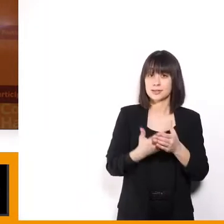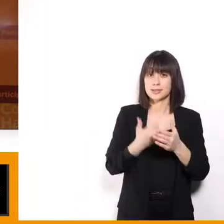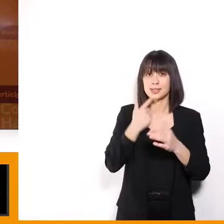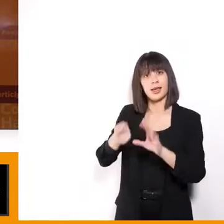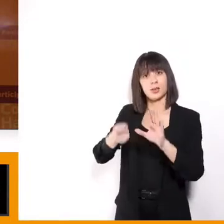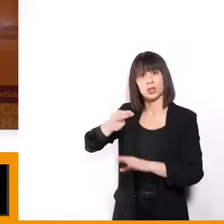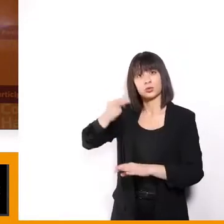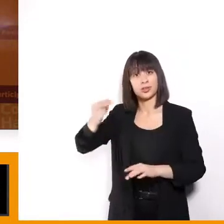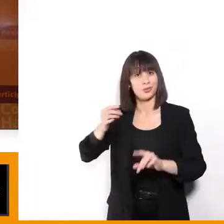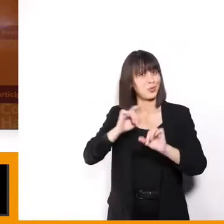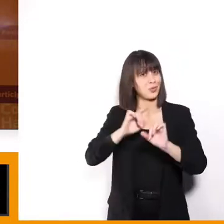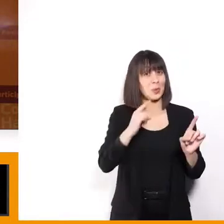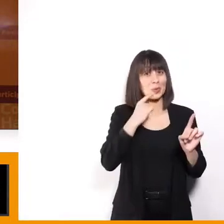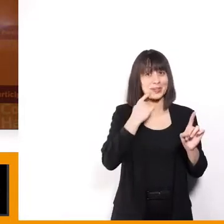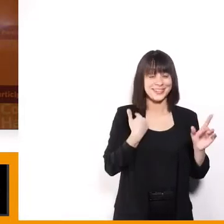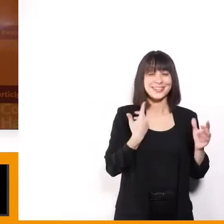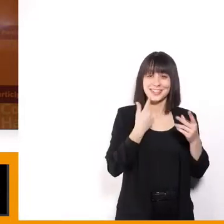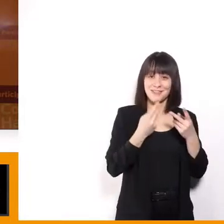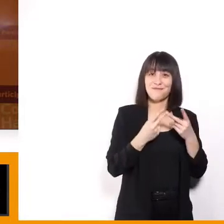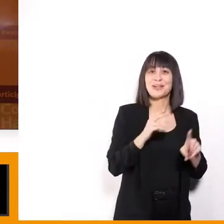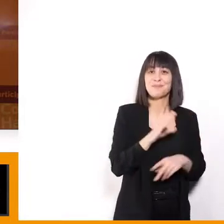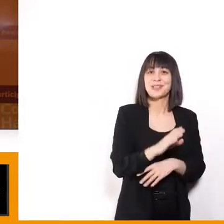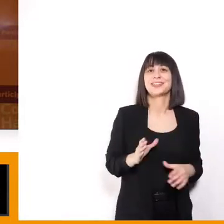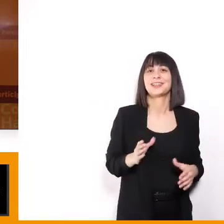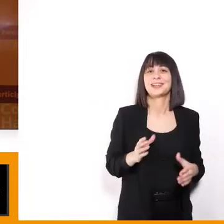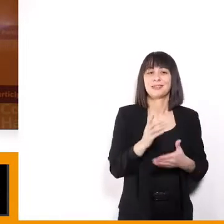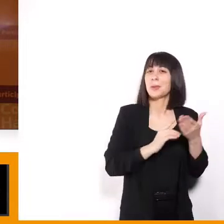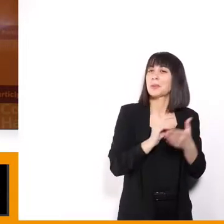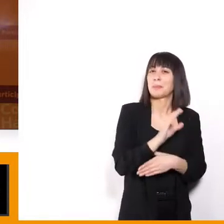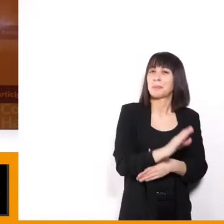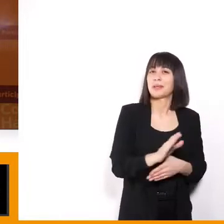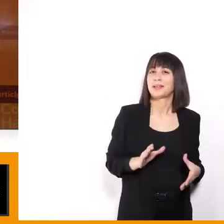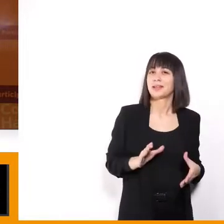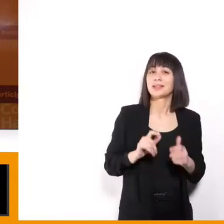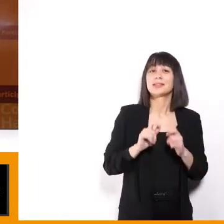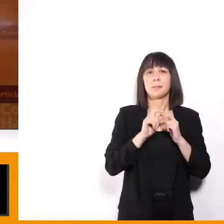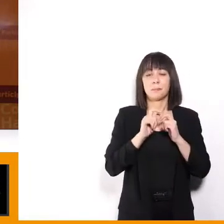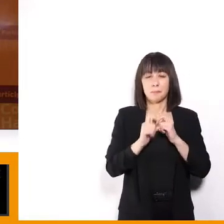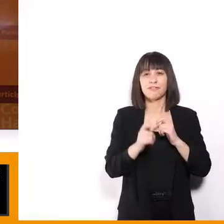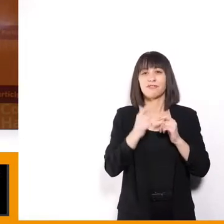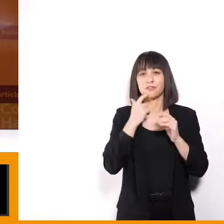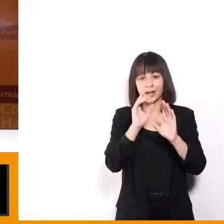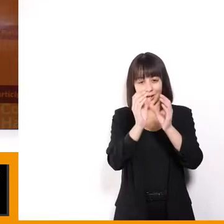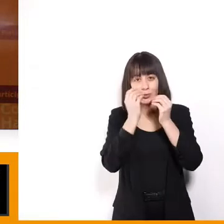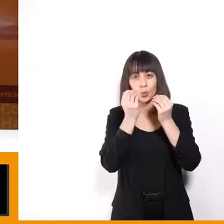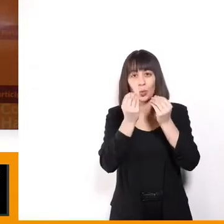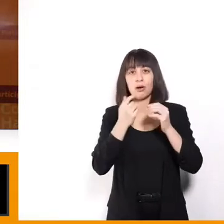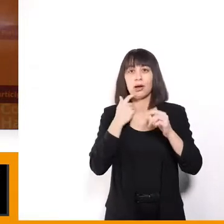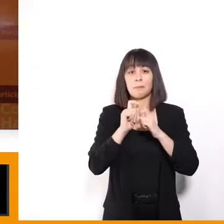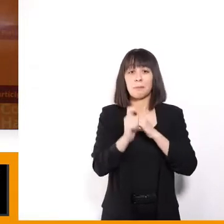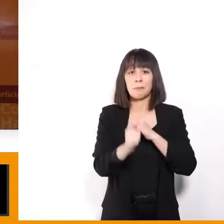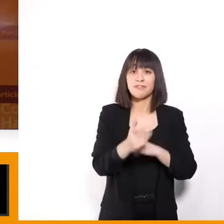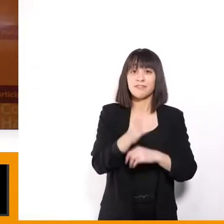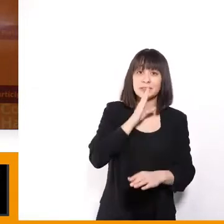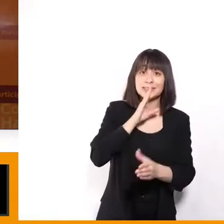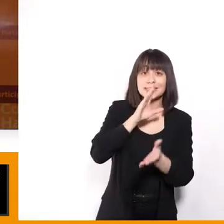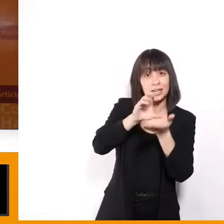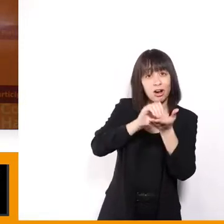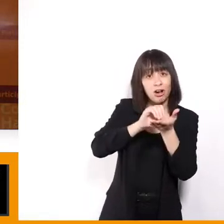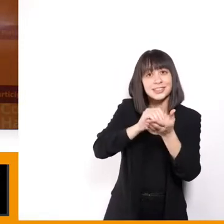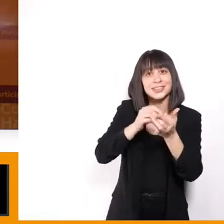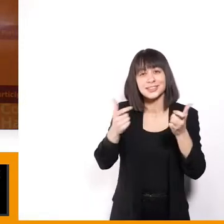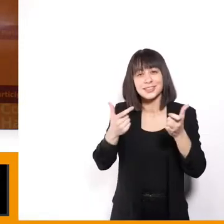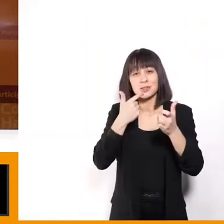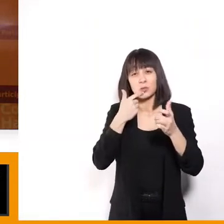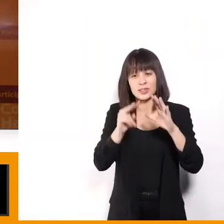l'école. Puis ensuite, vous avez le déjeuner. Voilà. Donc on voit bien qu'aujourd'hui, il faut avoir une vision globale et renvoyer la complexité non